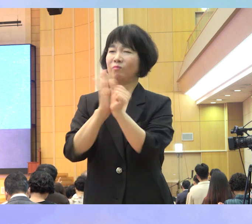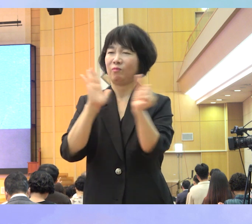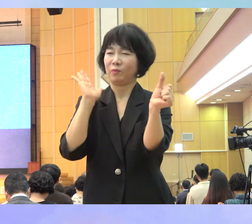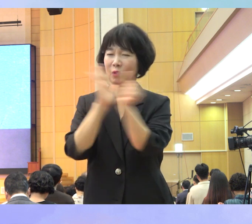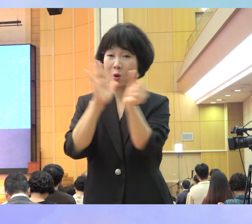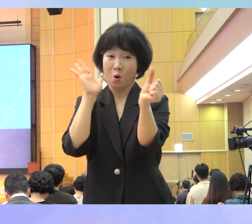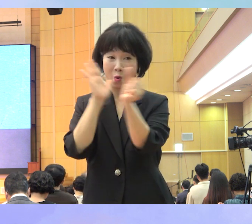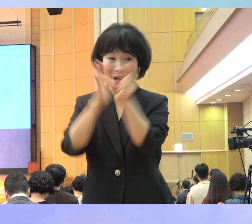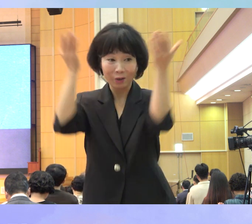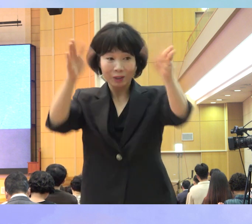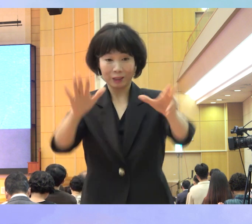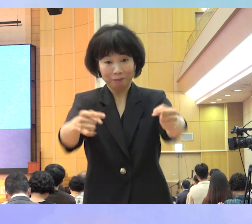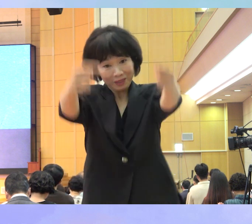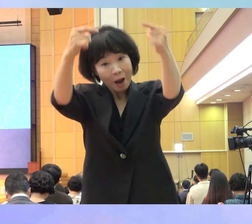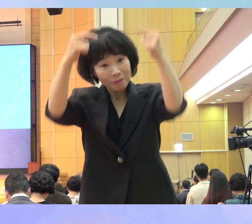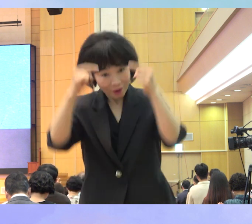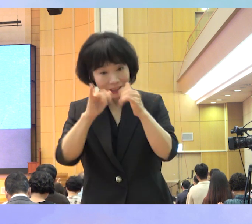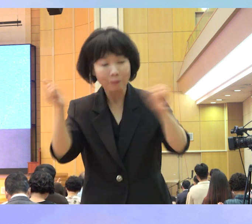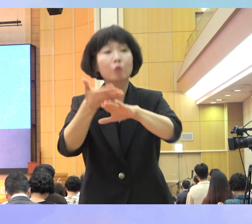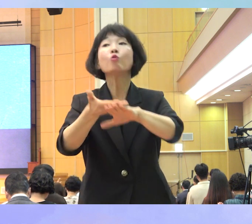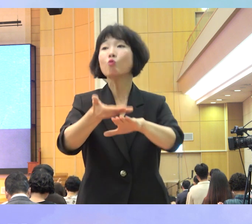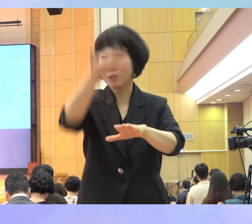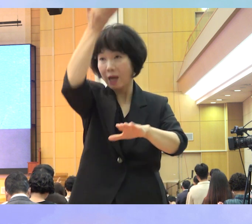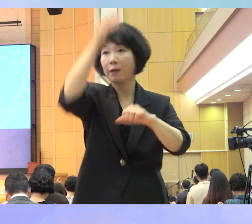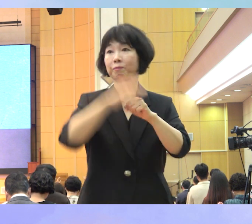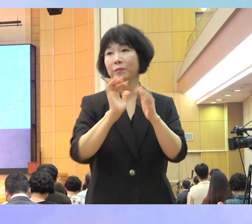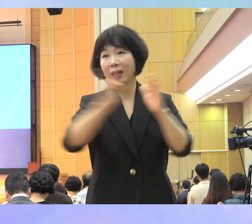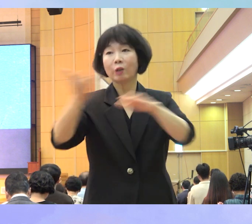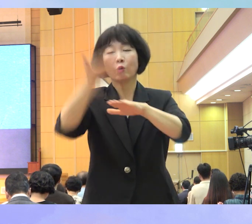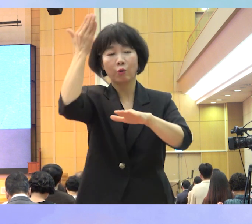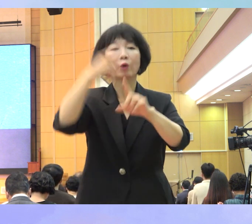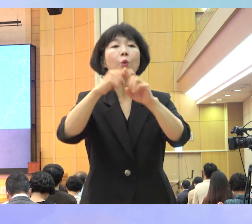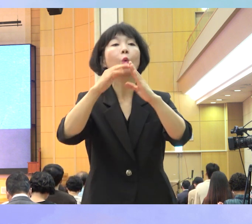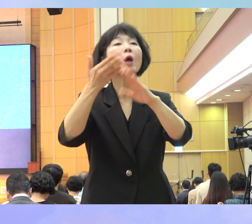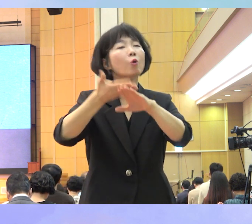도와주심이 이 자리에 머리 숙인 주님의 자녀들 머리 위에, 가정 위에,